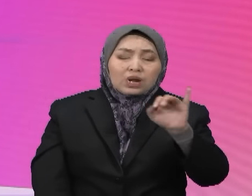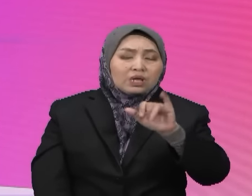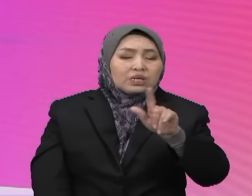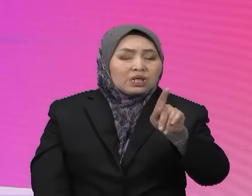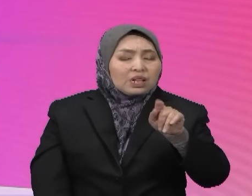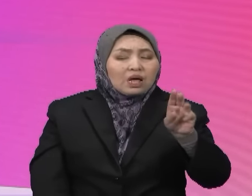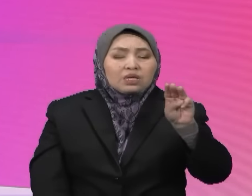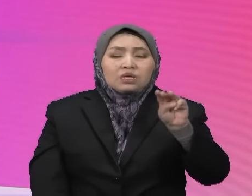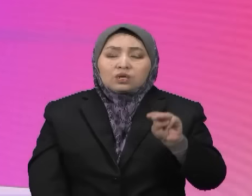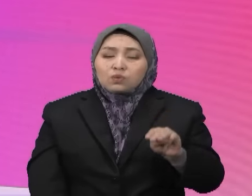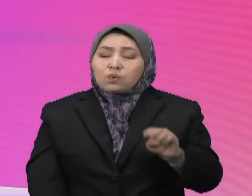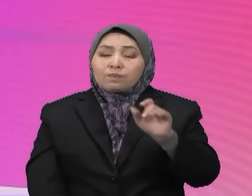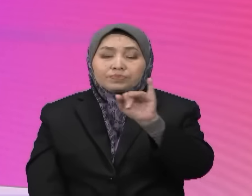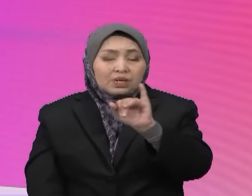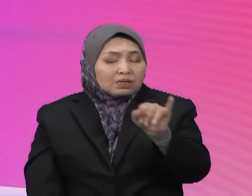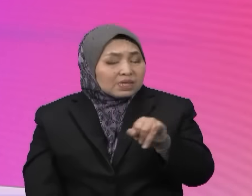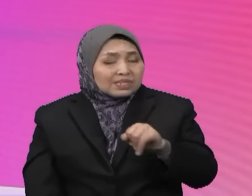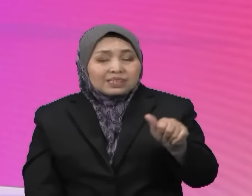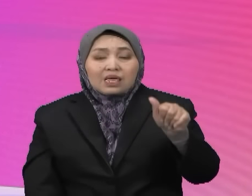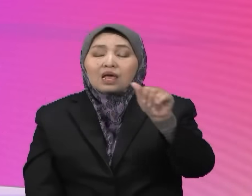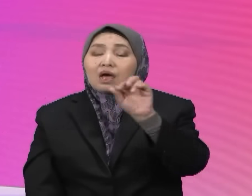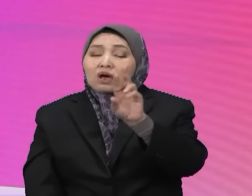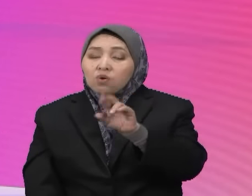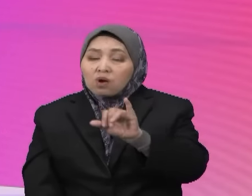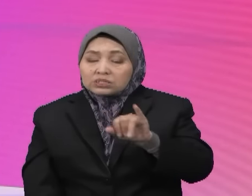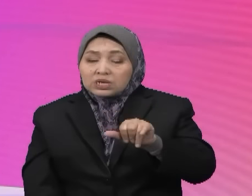Ya'tadhiruna ilaikum idha